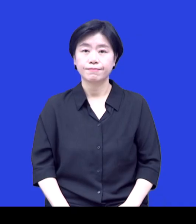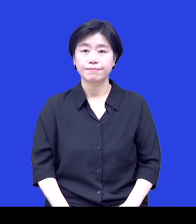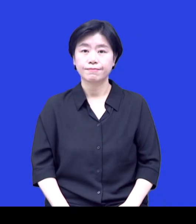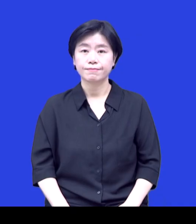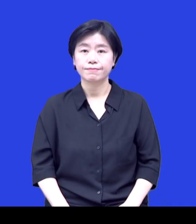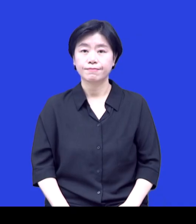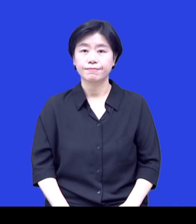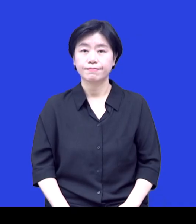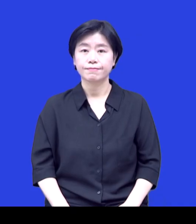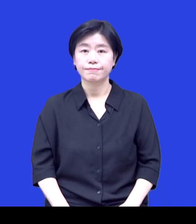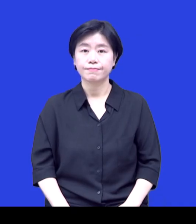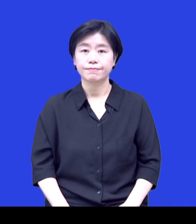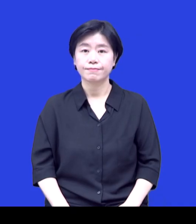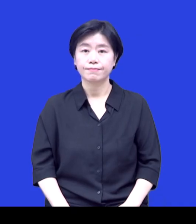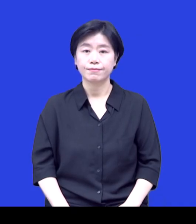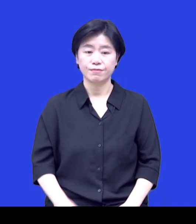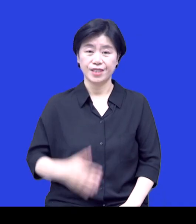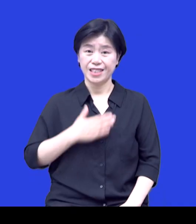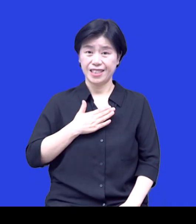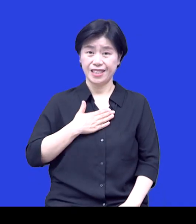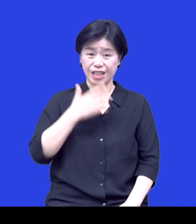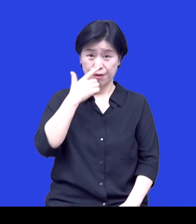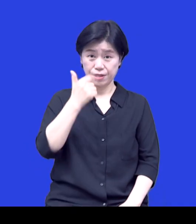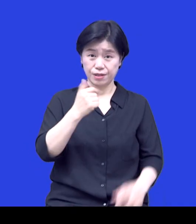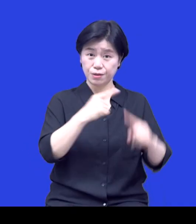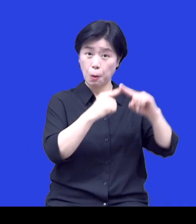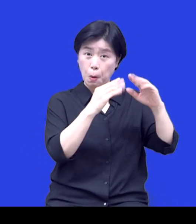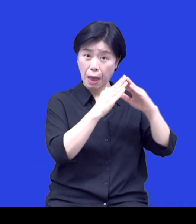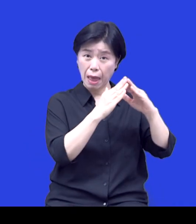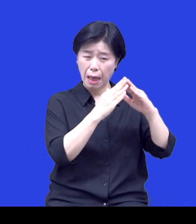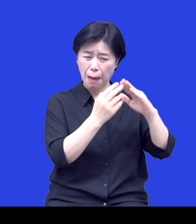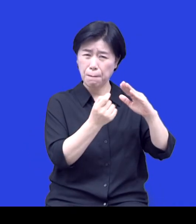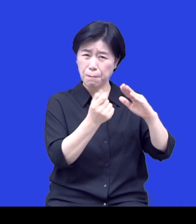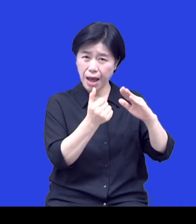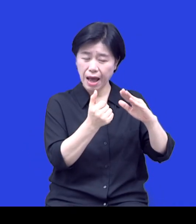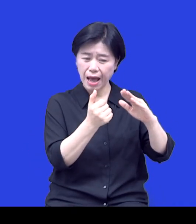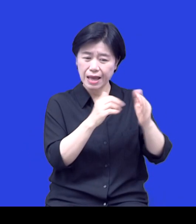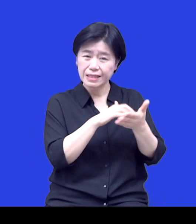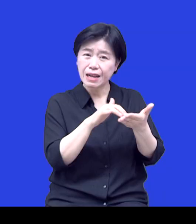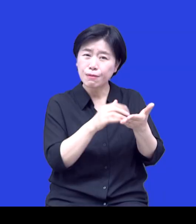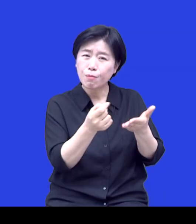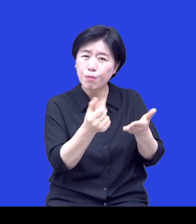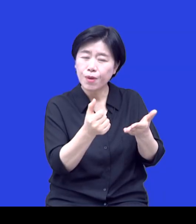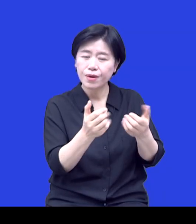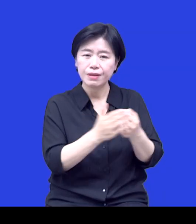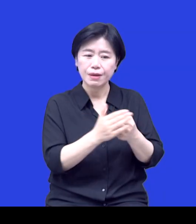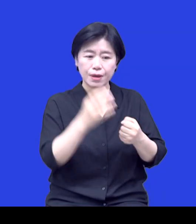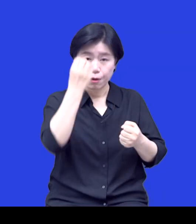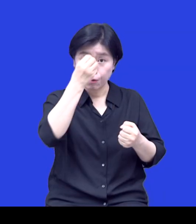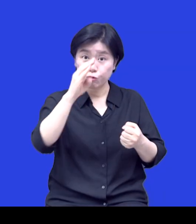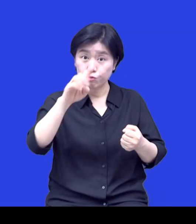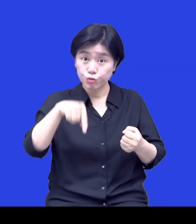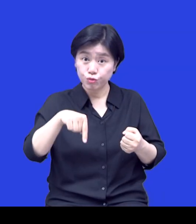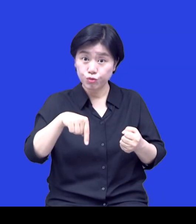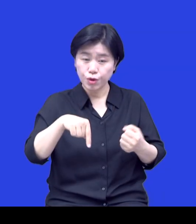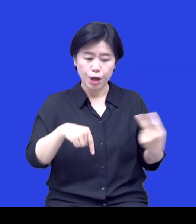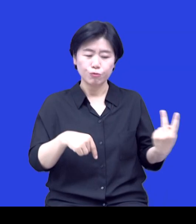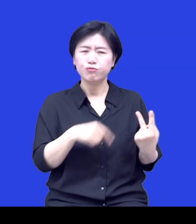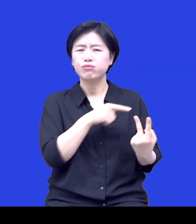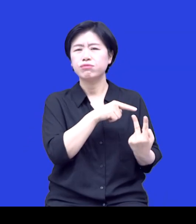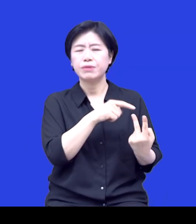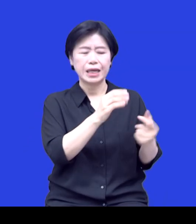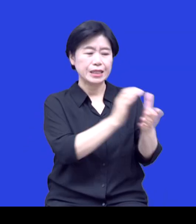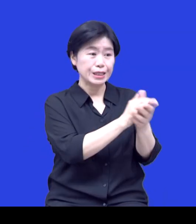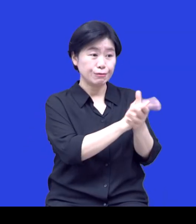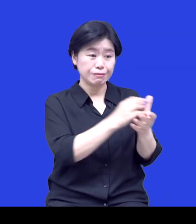일단 우리 개척 교회는 중고등부 나랑 또 한 명밖에 없었는데 네. 네. 가니까 많죠. 이제 예쁜 자매님들도